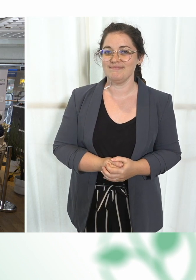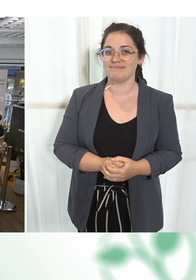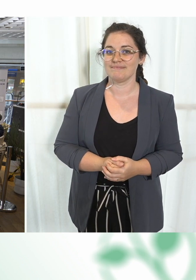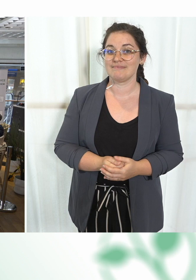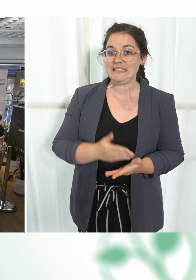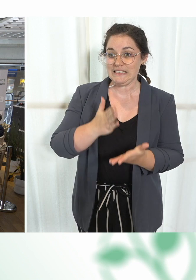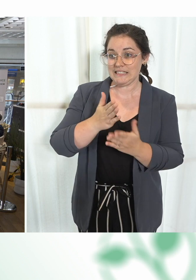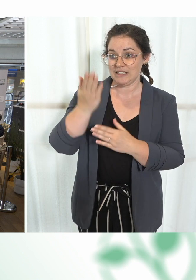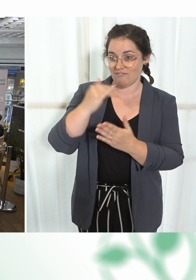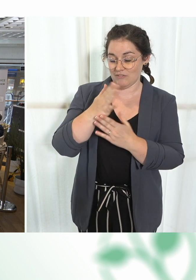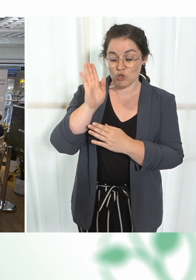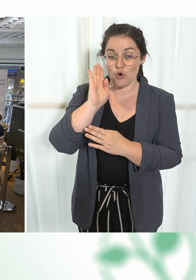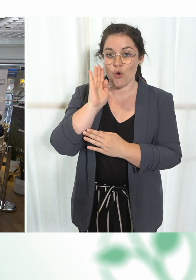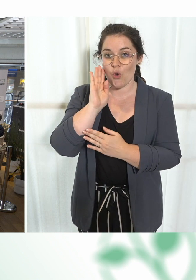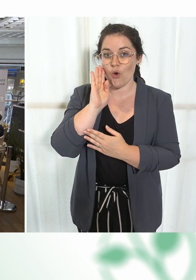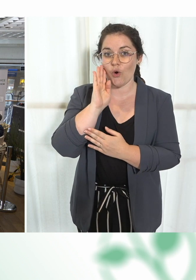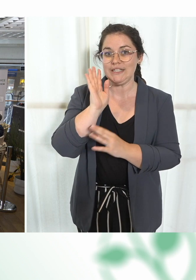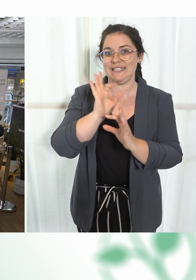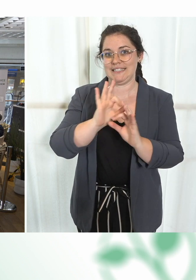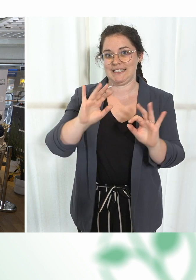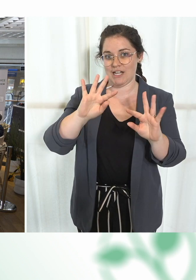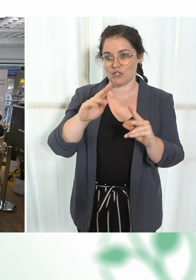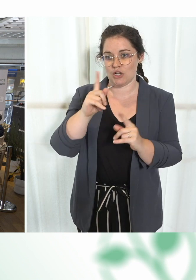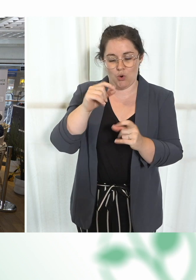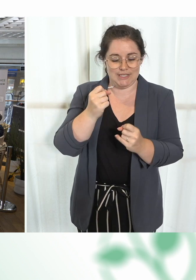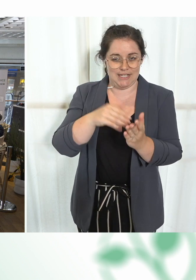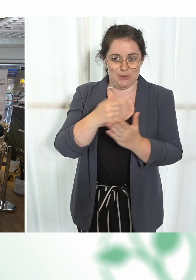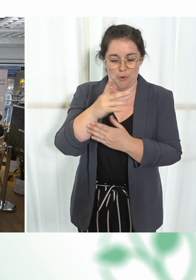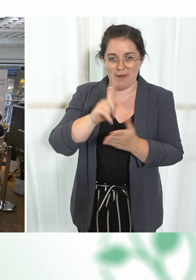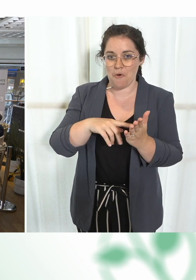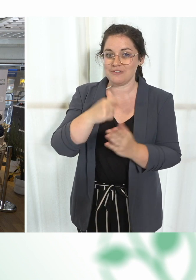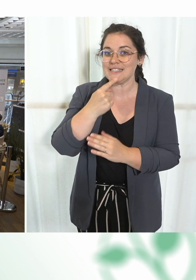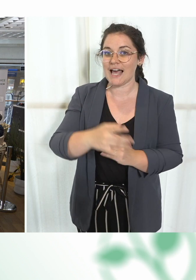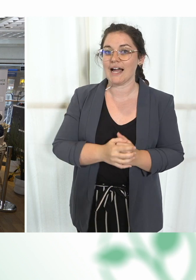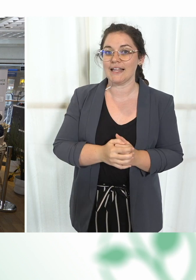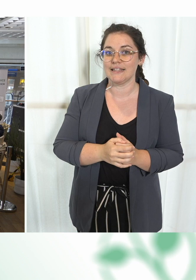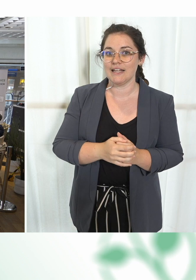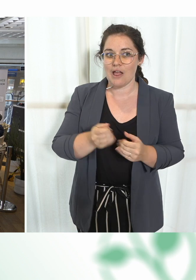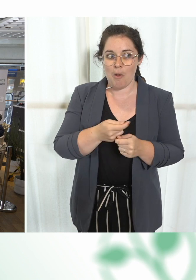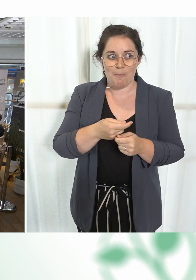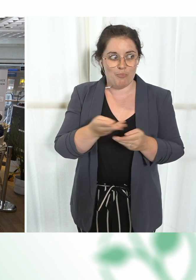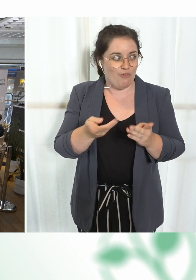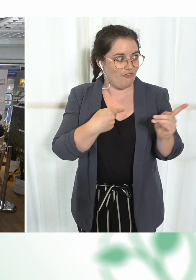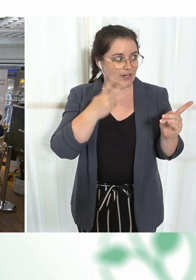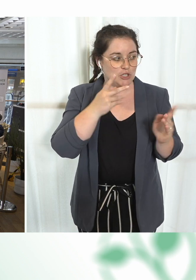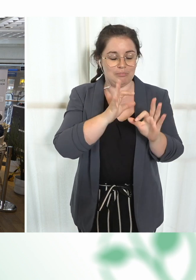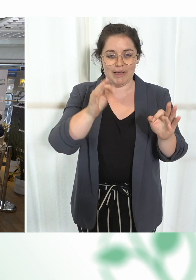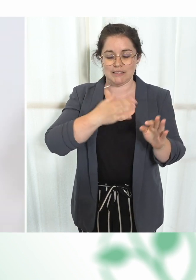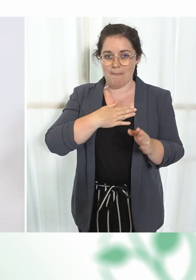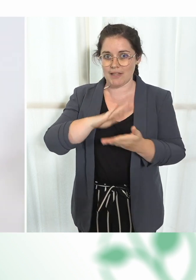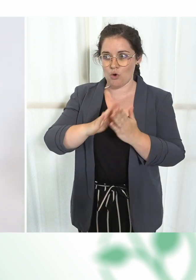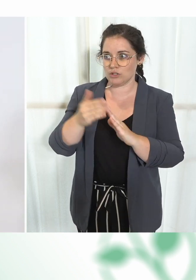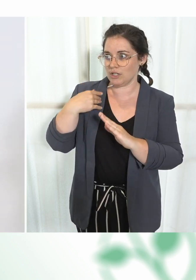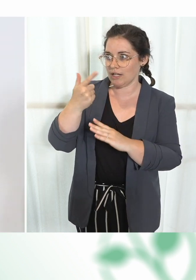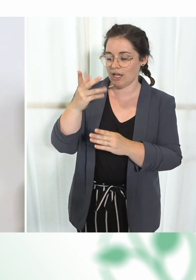es schon einmal gehört, es ist wahnsinnig schön, es wird auch sicher öfter noch angesprochen werden. Das Buffet schaut fast besser aus als bei mir bei der Hochzeit vor ein paar Wochen,